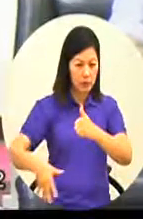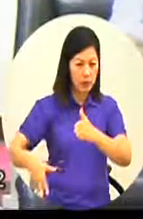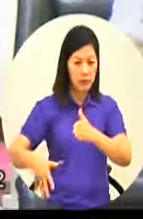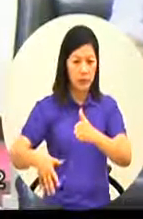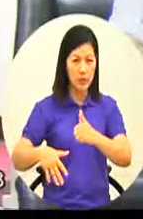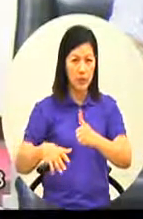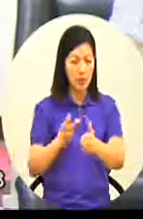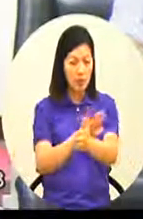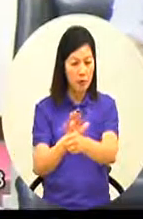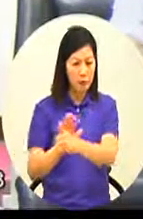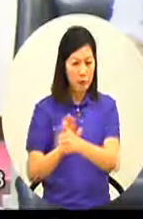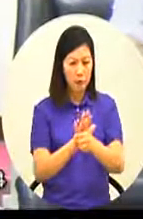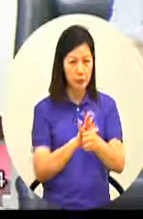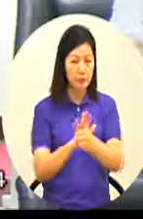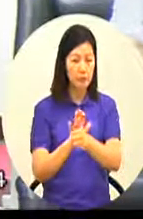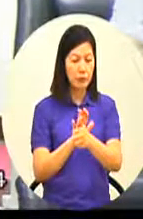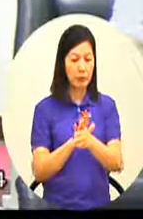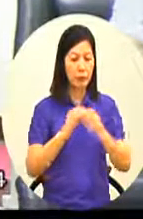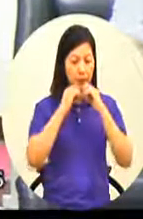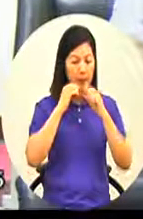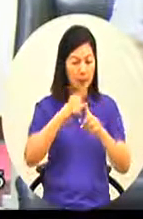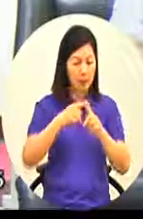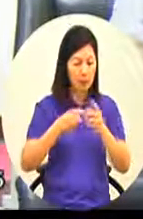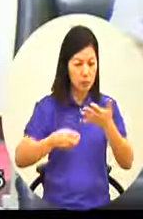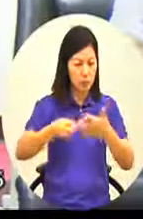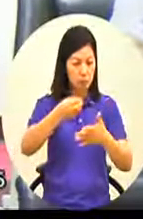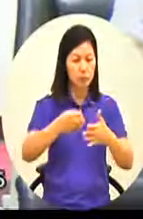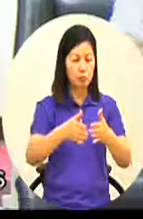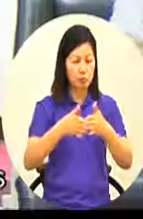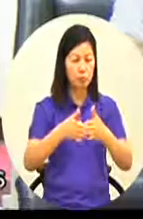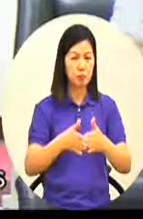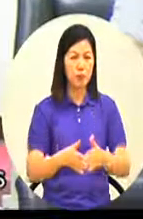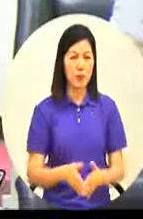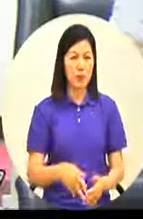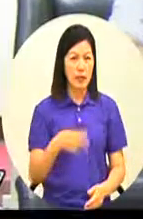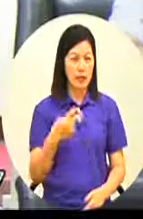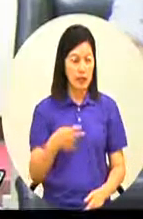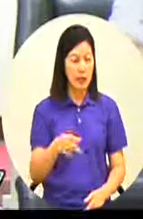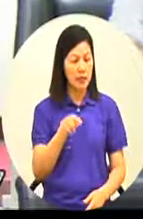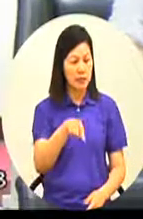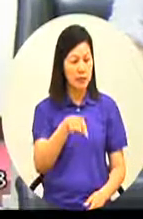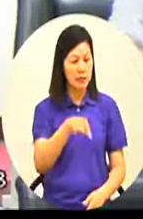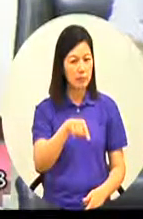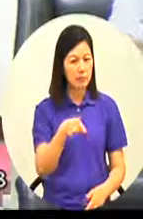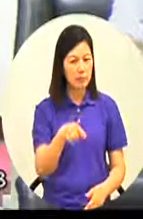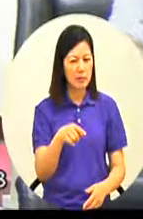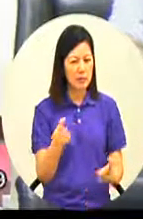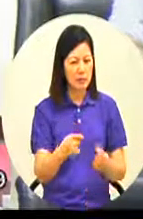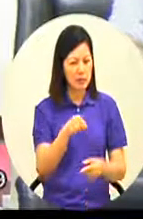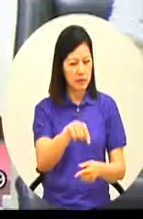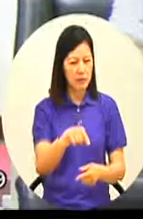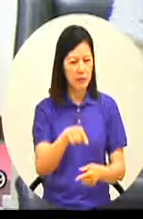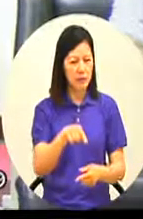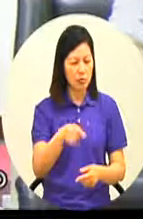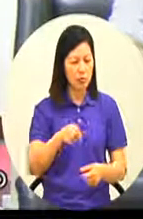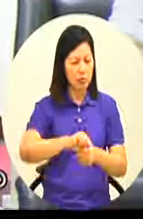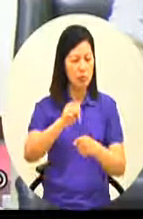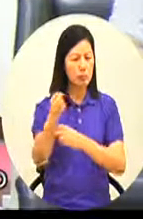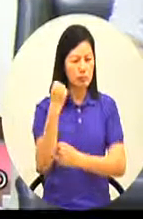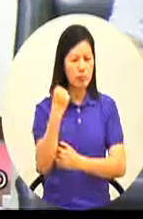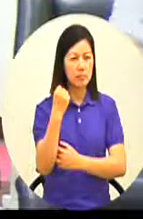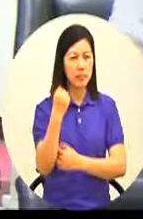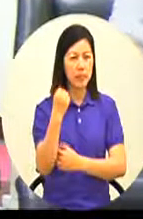是咱要求的品质嘛。好，服务是咱要求的品质，是不是这个方面我们来真的要加强？